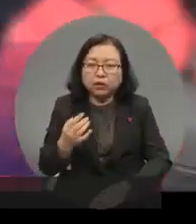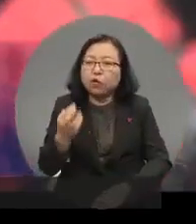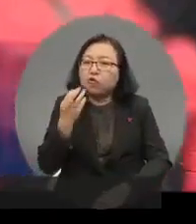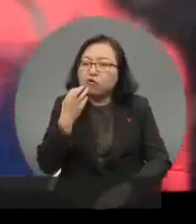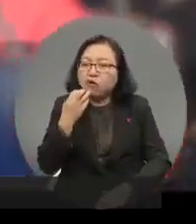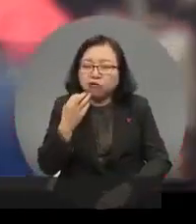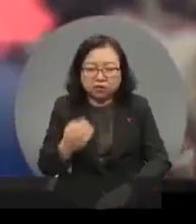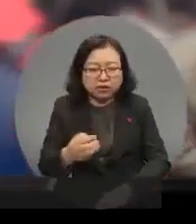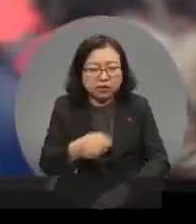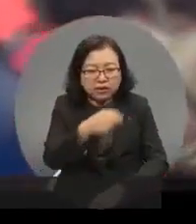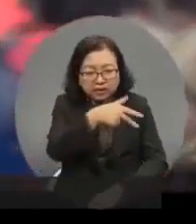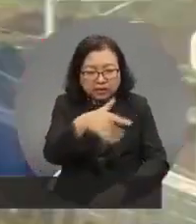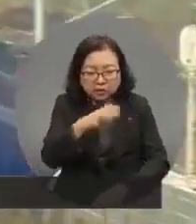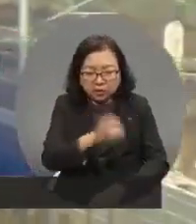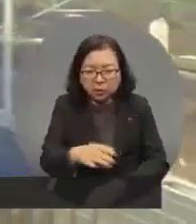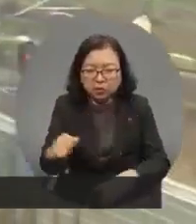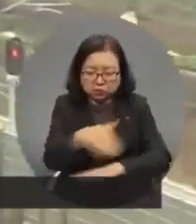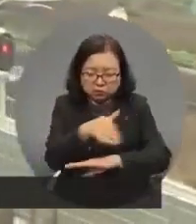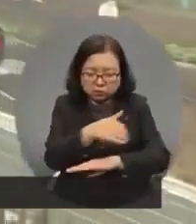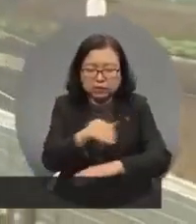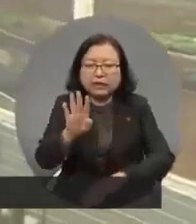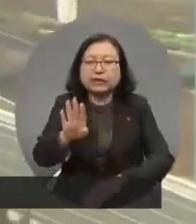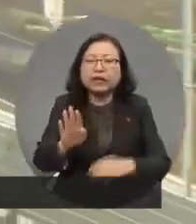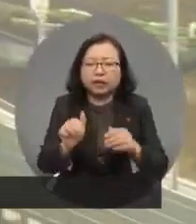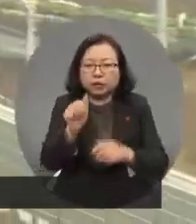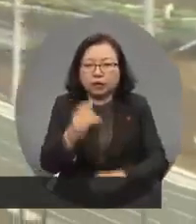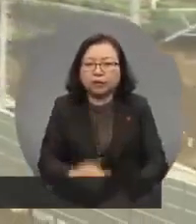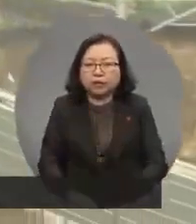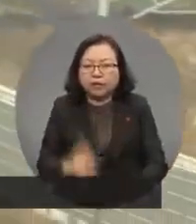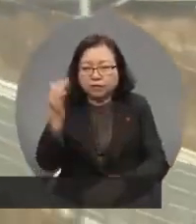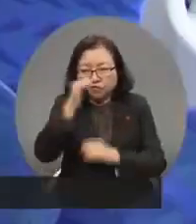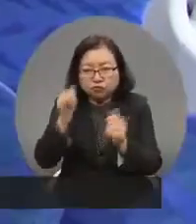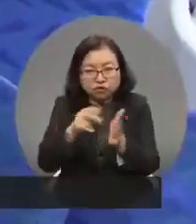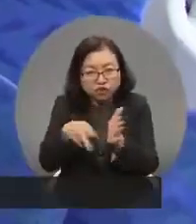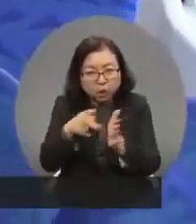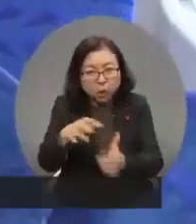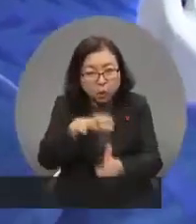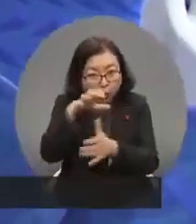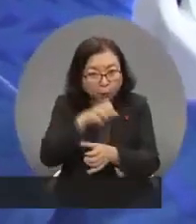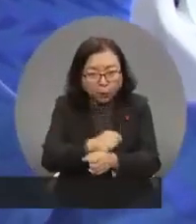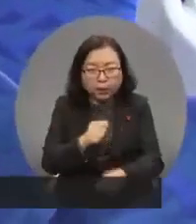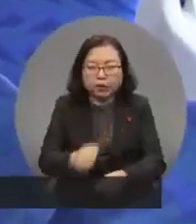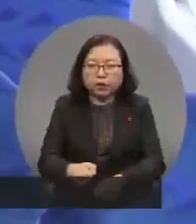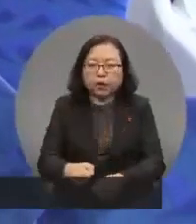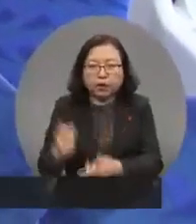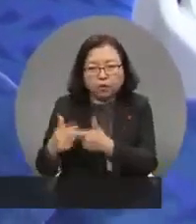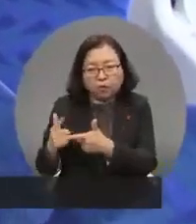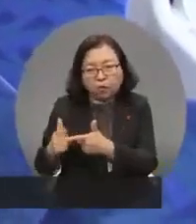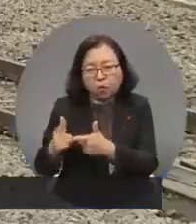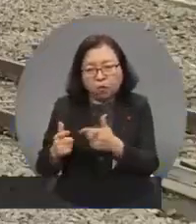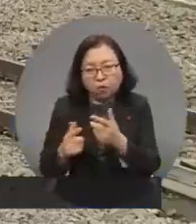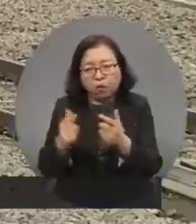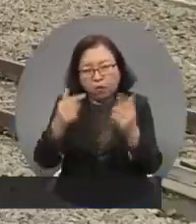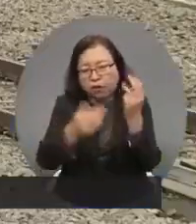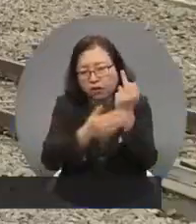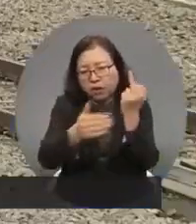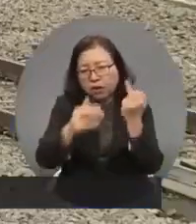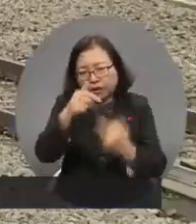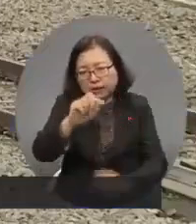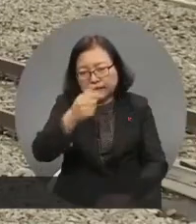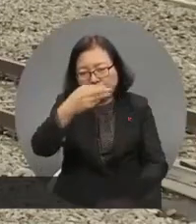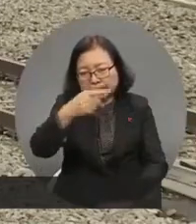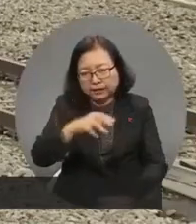4회가 다니게 되고 충북선을 통해 목포 강릉을 한 번에 가는 이른바 강호선에는